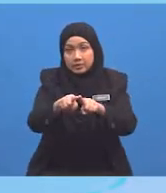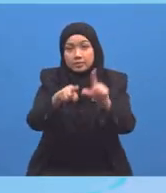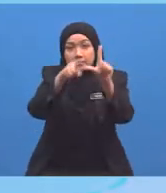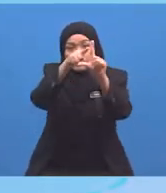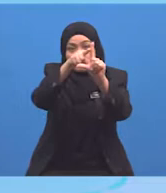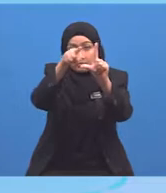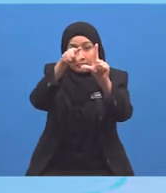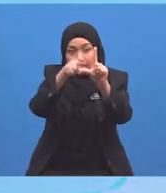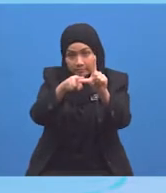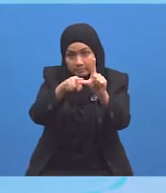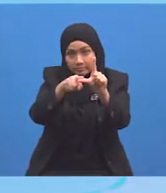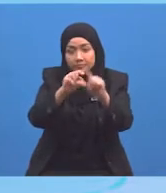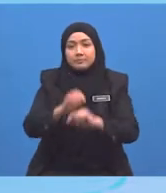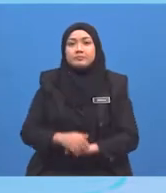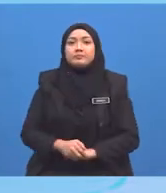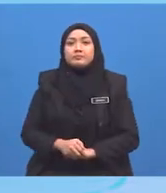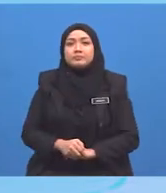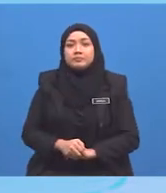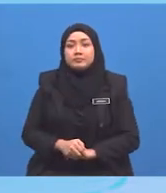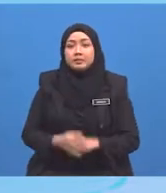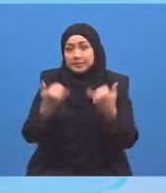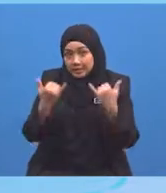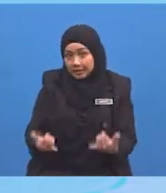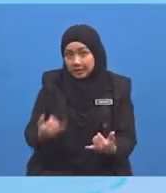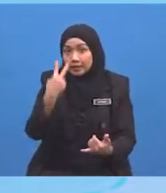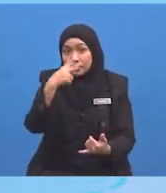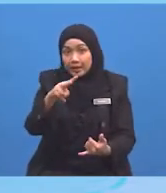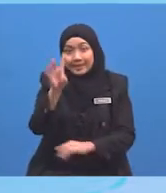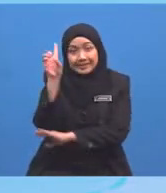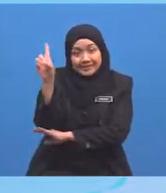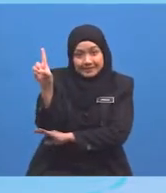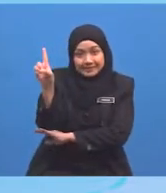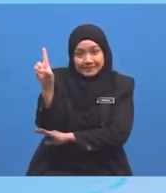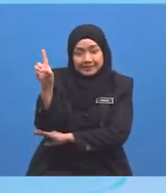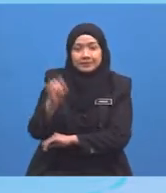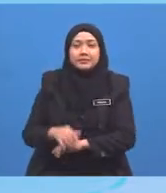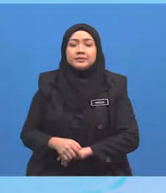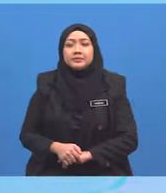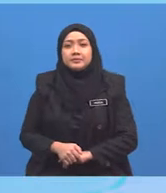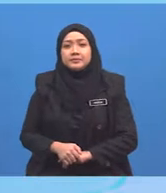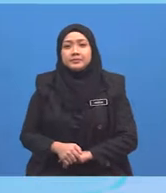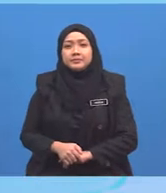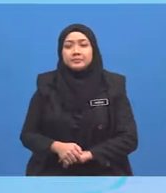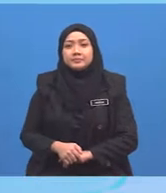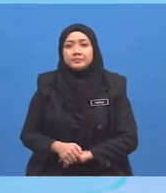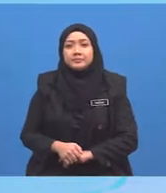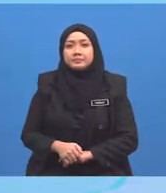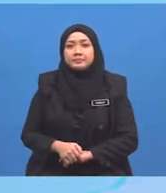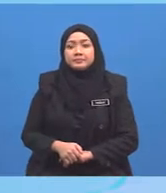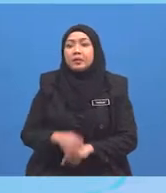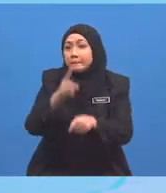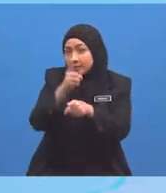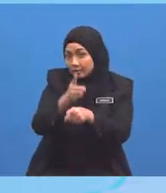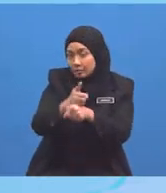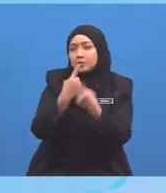bersudut tegak. Sekarang, rajah D pula. Tanya,